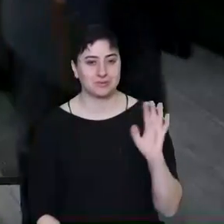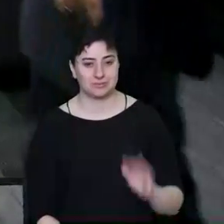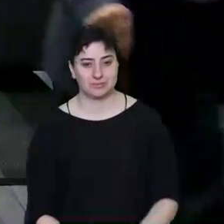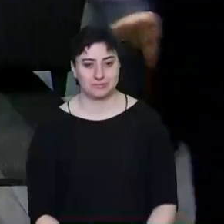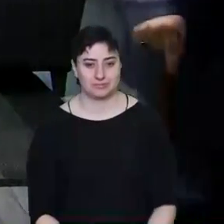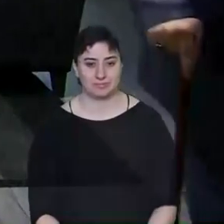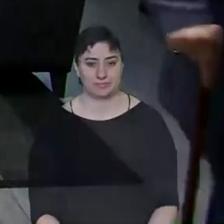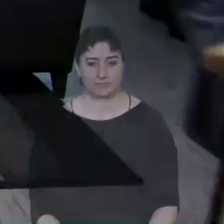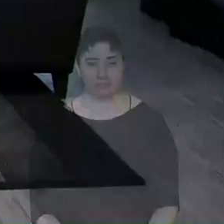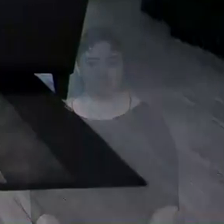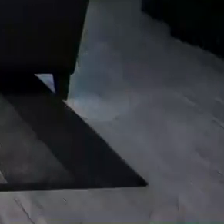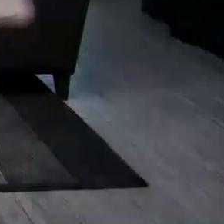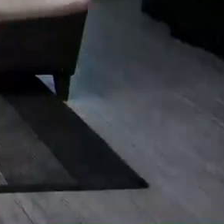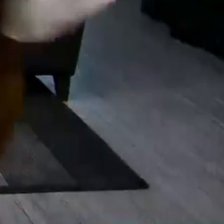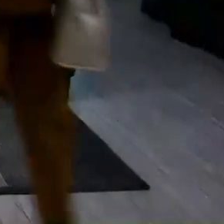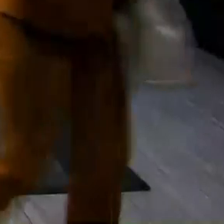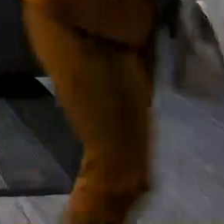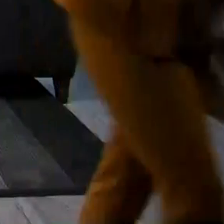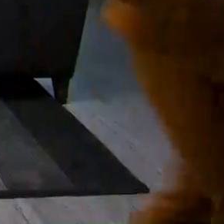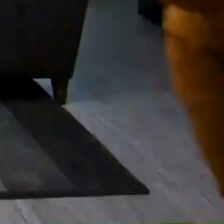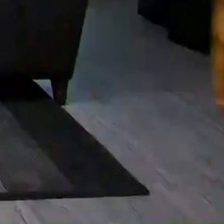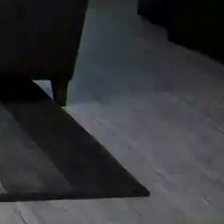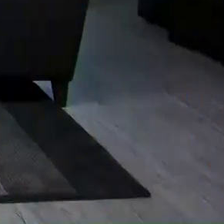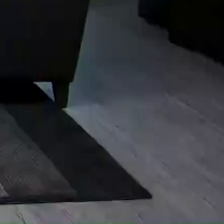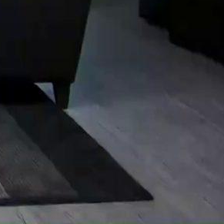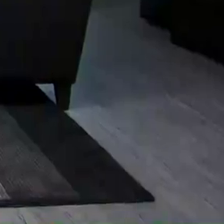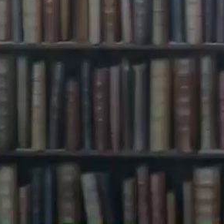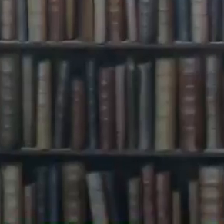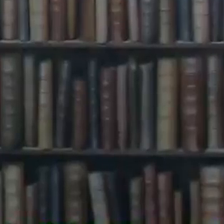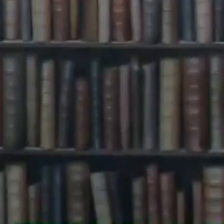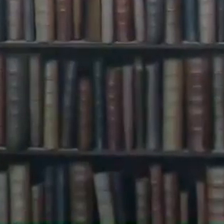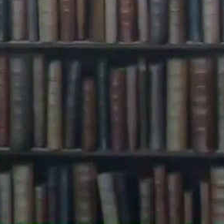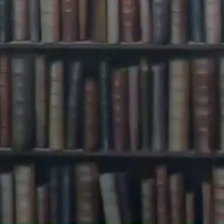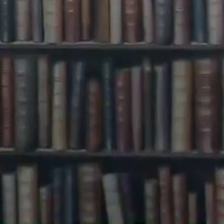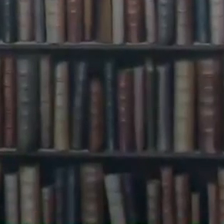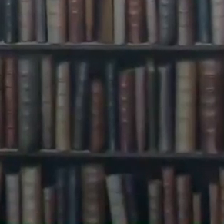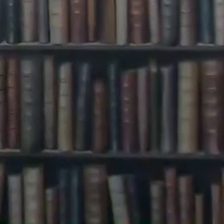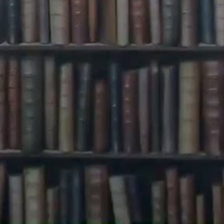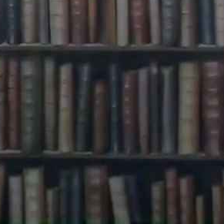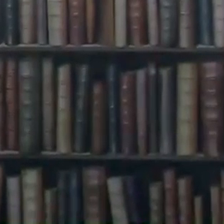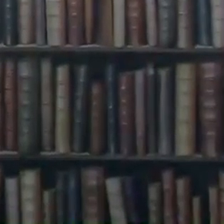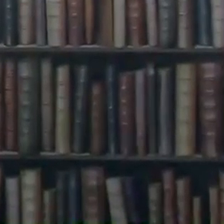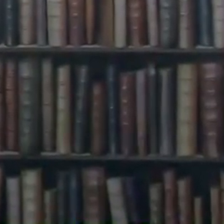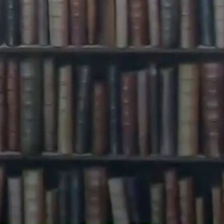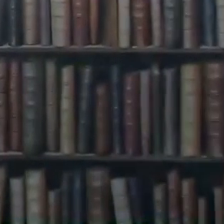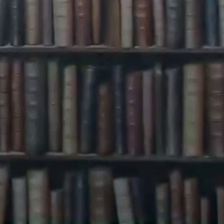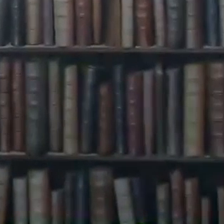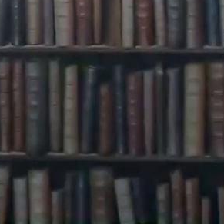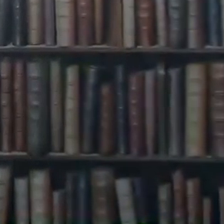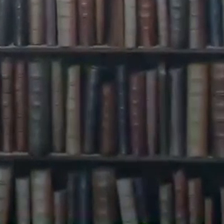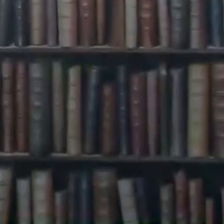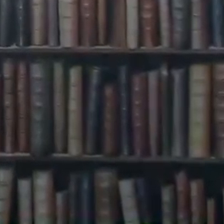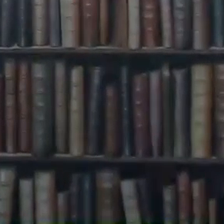bay. Onlar çıkar çıkmaz hemen telefonuna sarıldı. Arkasındaki duvar kütüphane görünümünde duvar kağıdıyla kaplı.